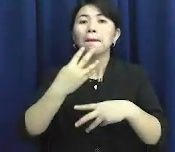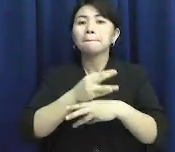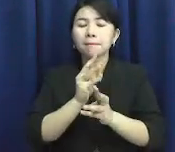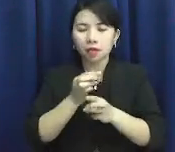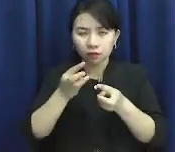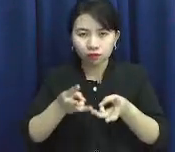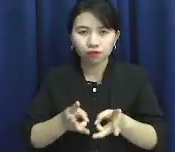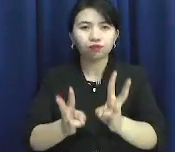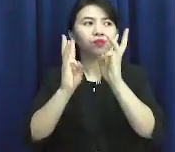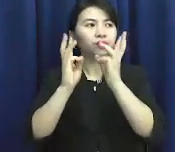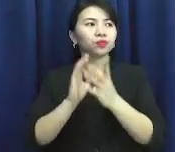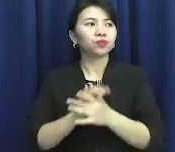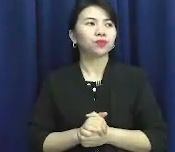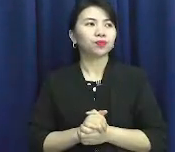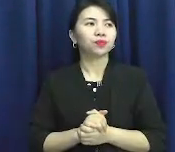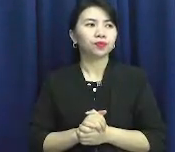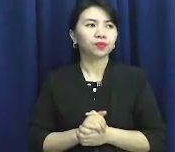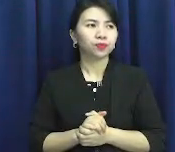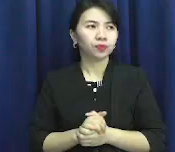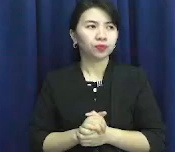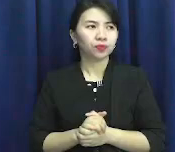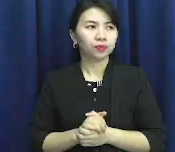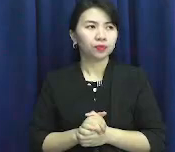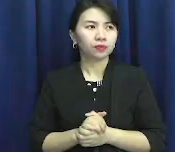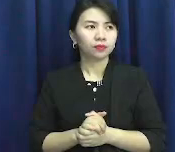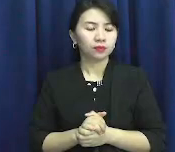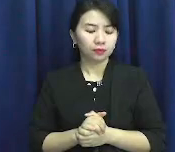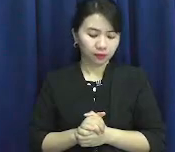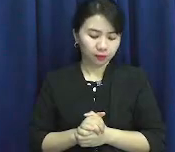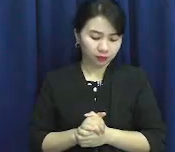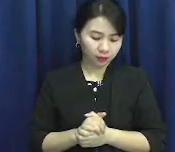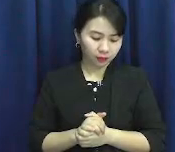see? May tumatawag sa akin. Sino kaya yun?